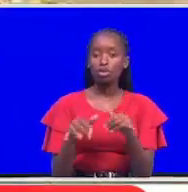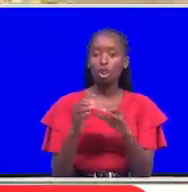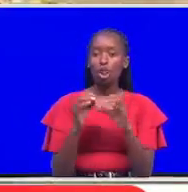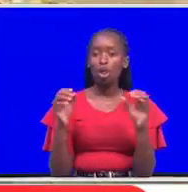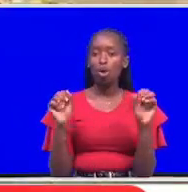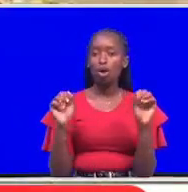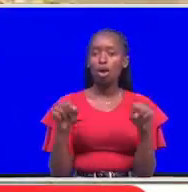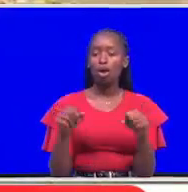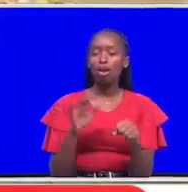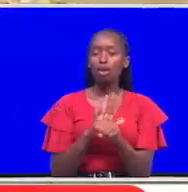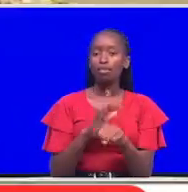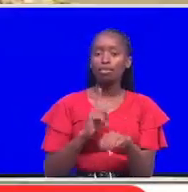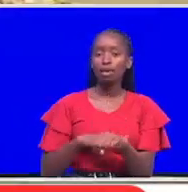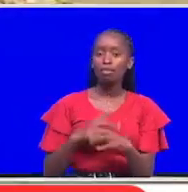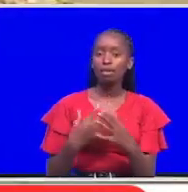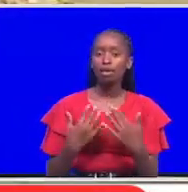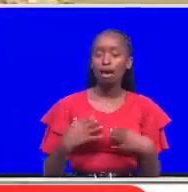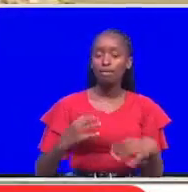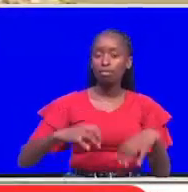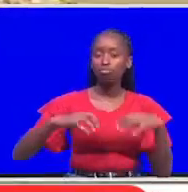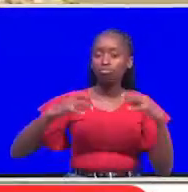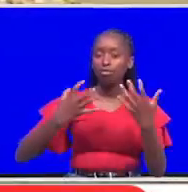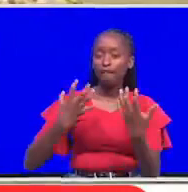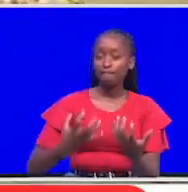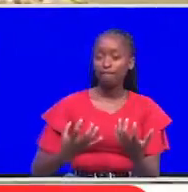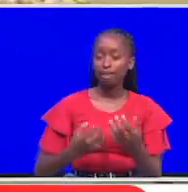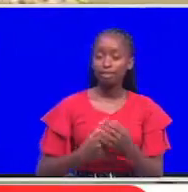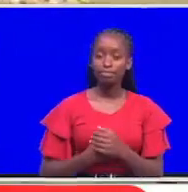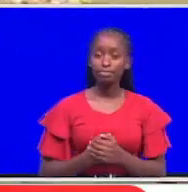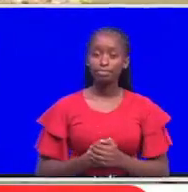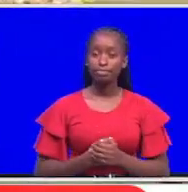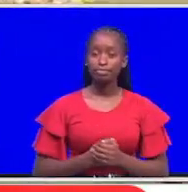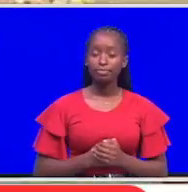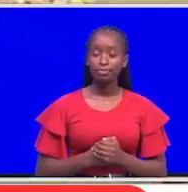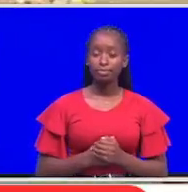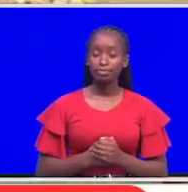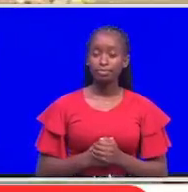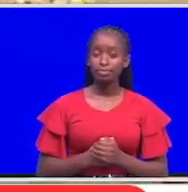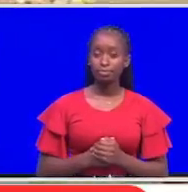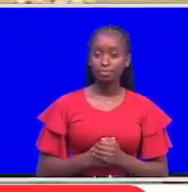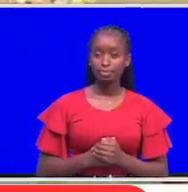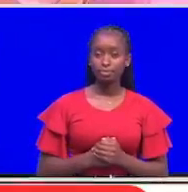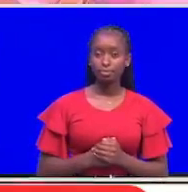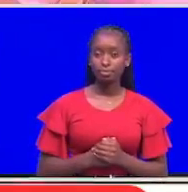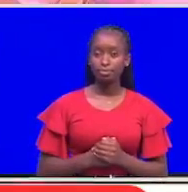msimu huu wa mvua kubwa. Sheila Chelangat, Runinga ya TV 47.